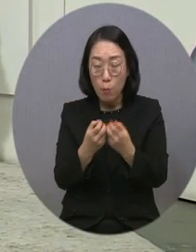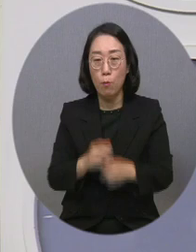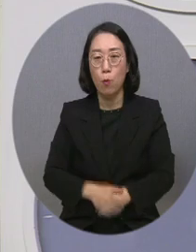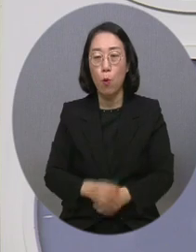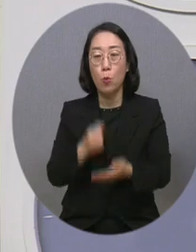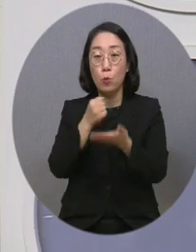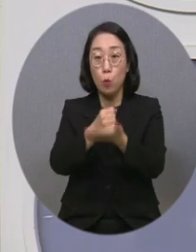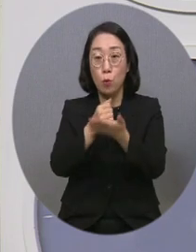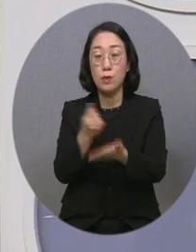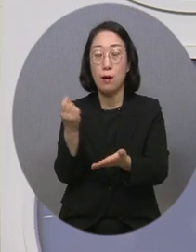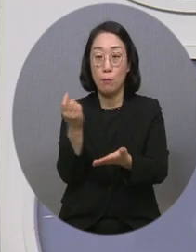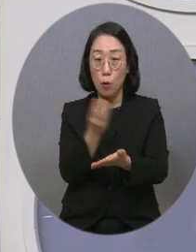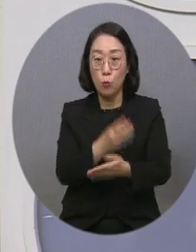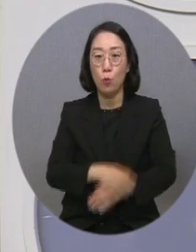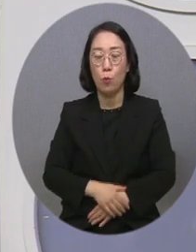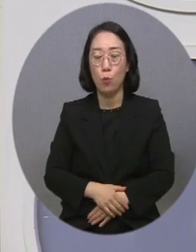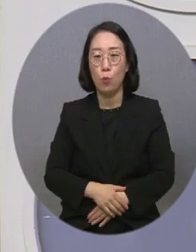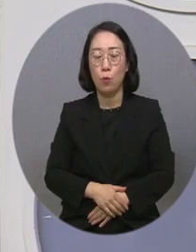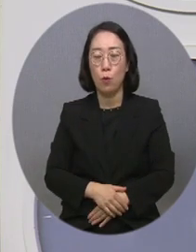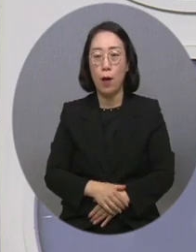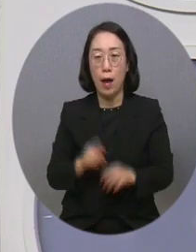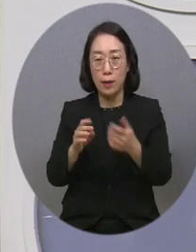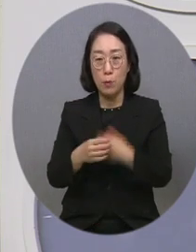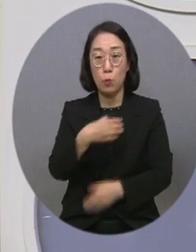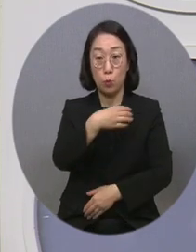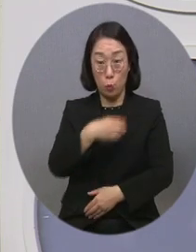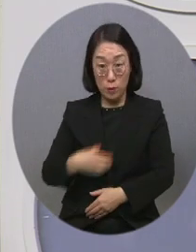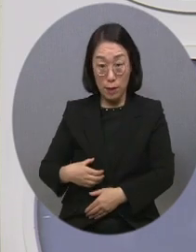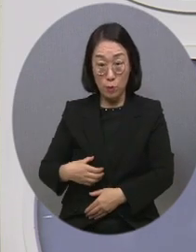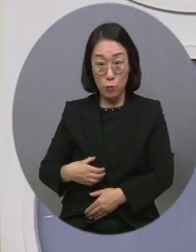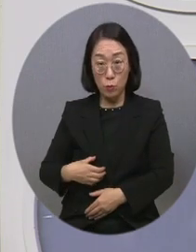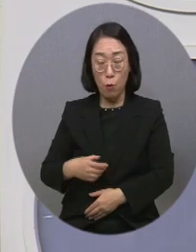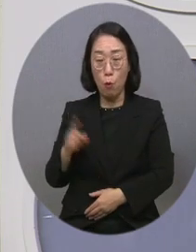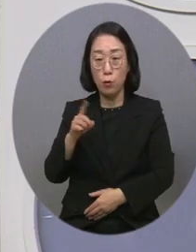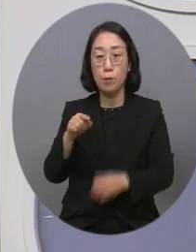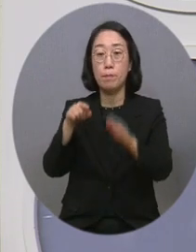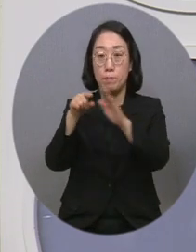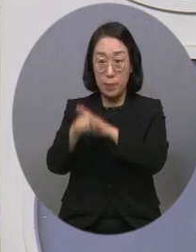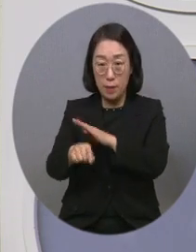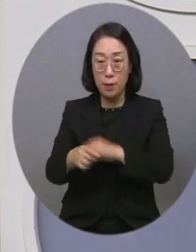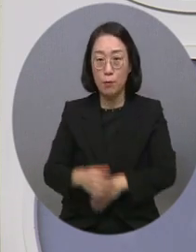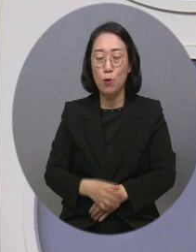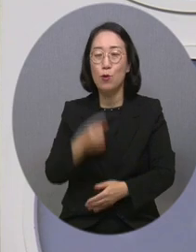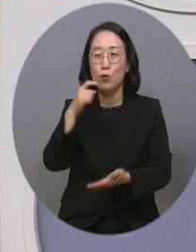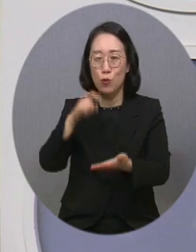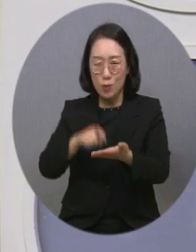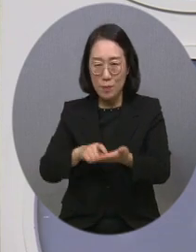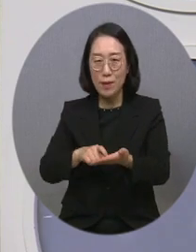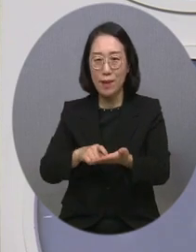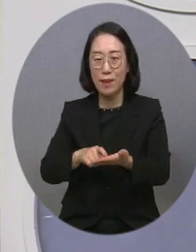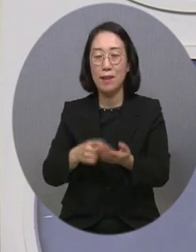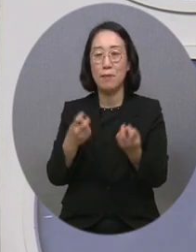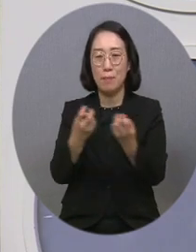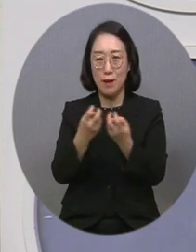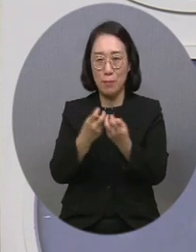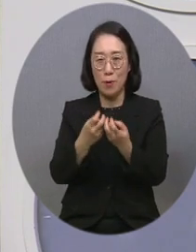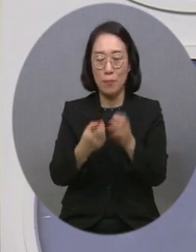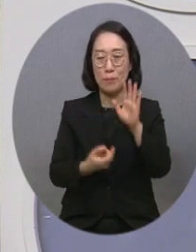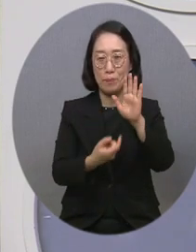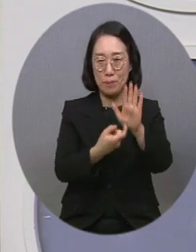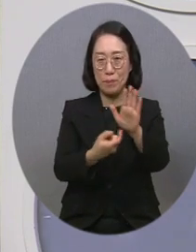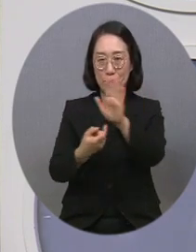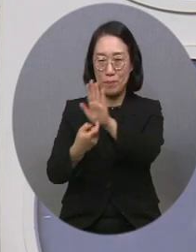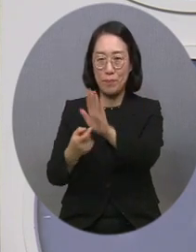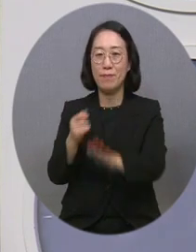하고 그때 되면 이제 동사무소랄지 이제 가까운 어디든 이제 가서 보시면 그렇게 쉽게 접할 수 있게 저희가 그